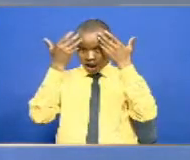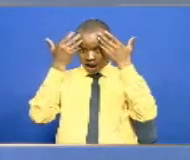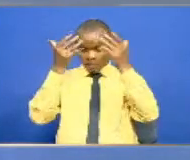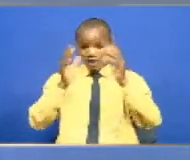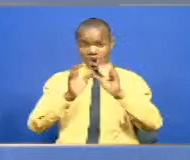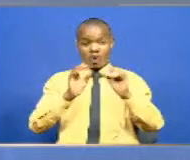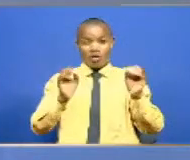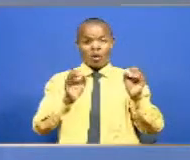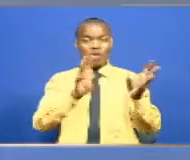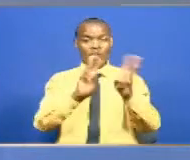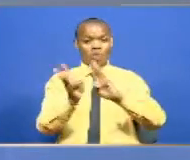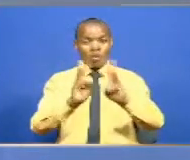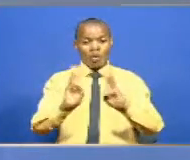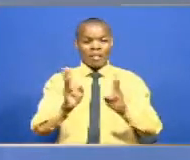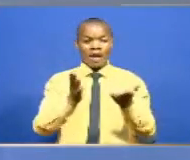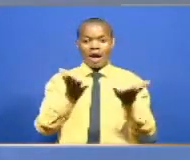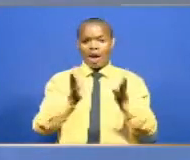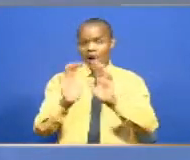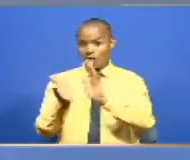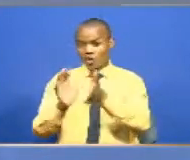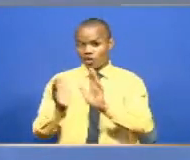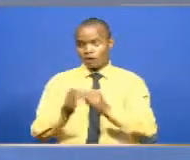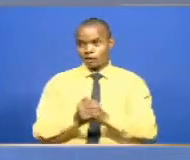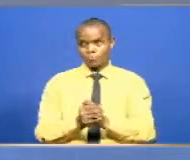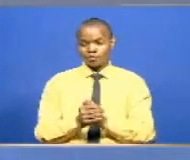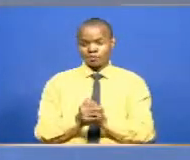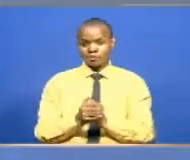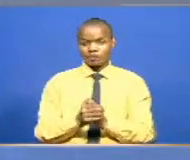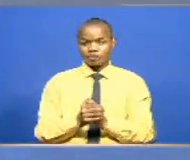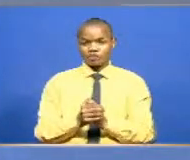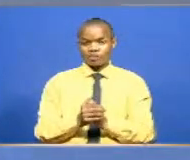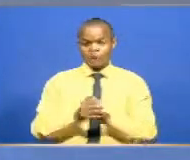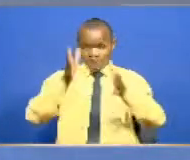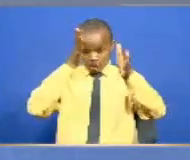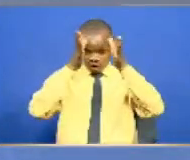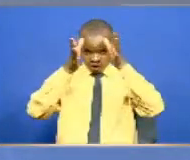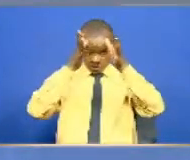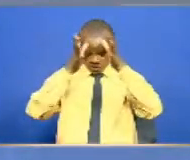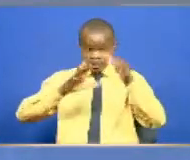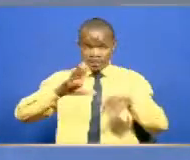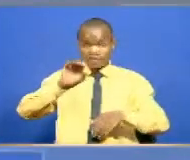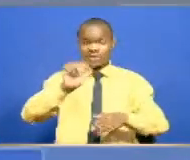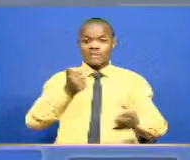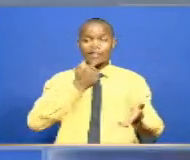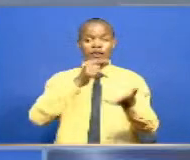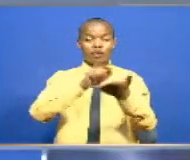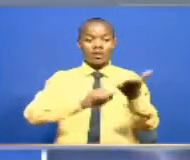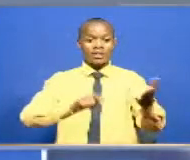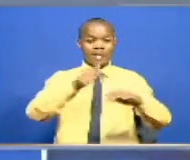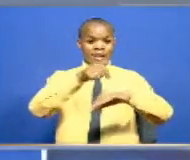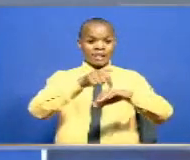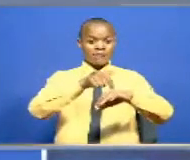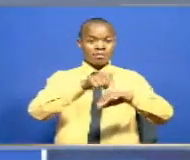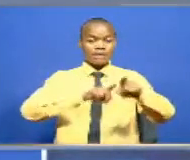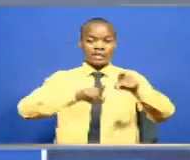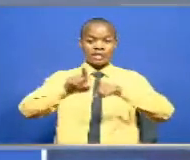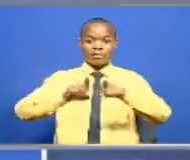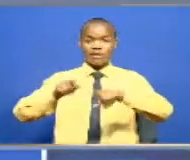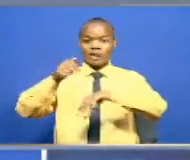hewa. Waziri wa Uchukuzi James Masharia amesema uamuzi wa kuendelea na safari licha ya hali mbaya ya hewa